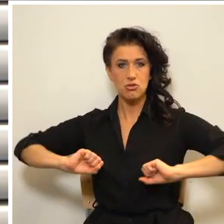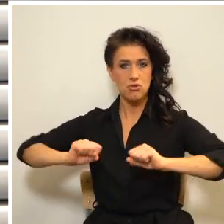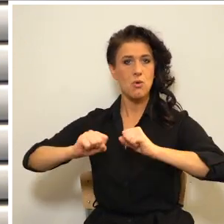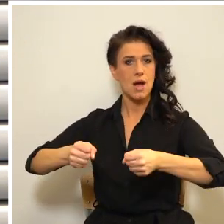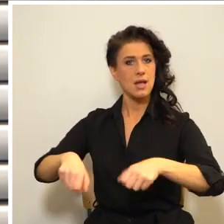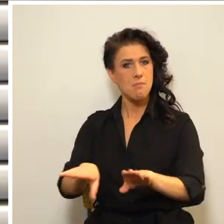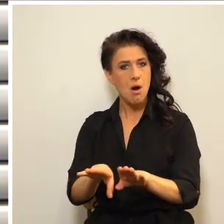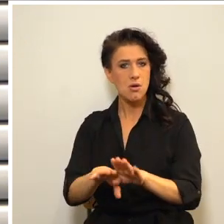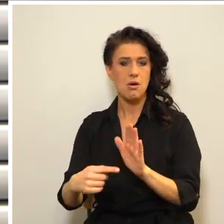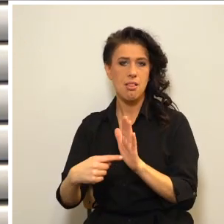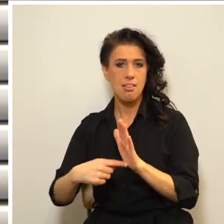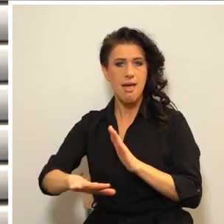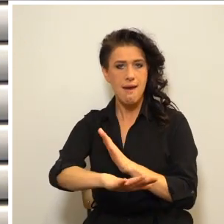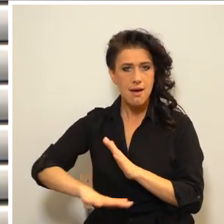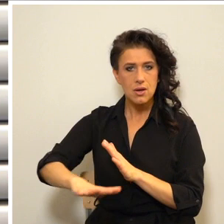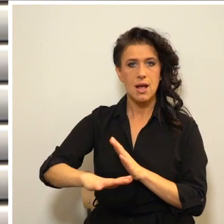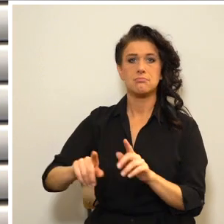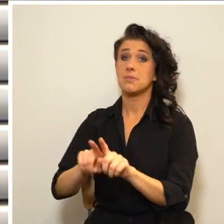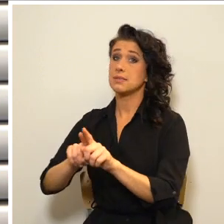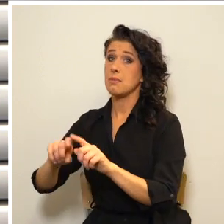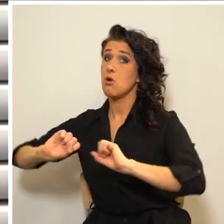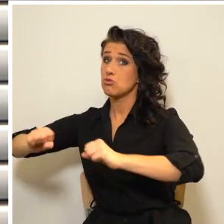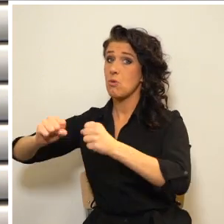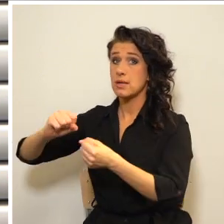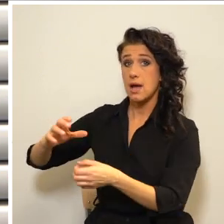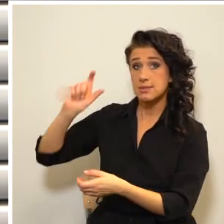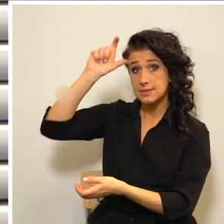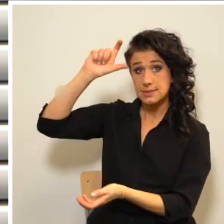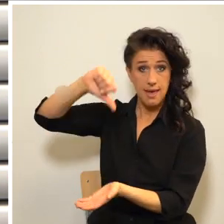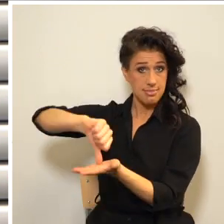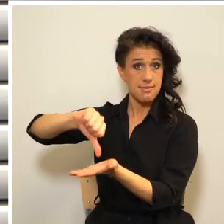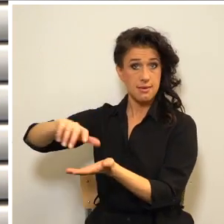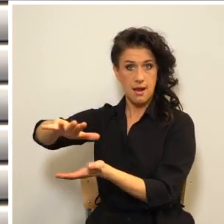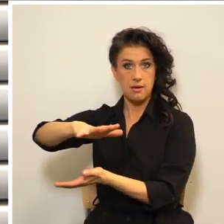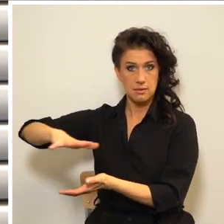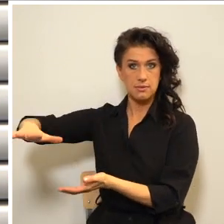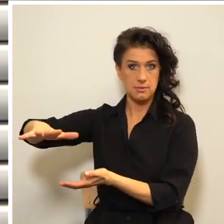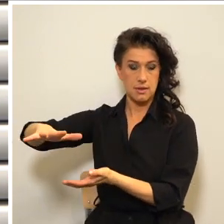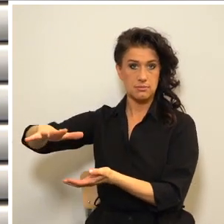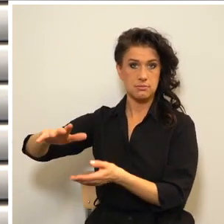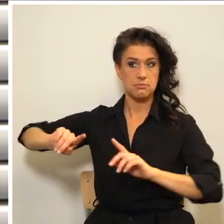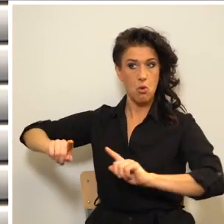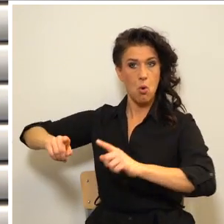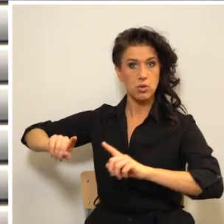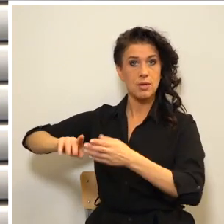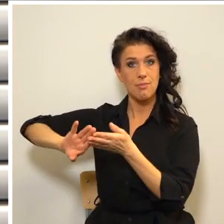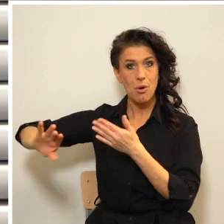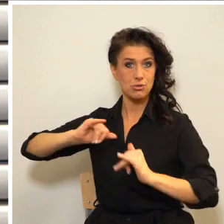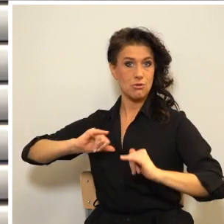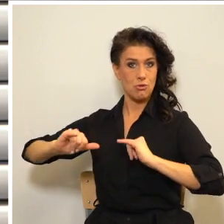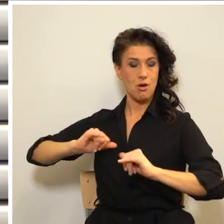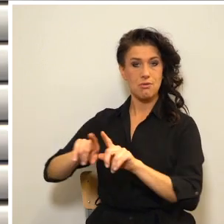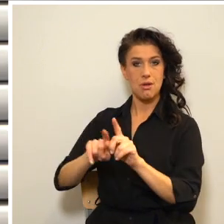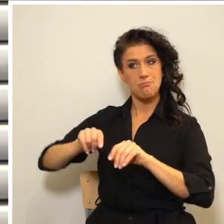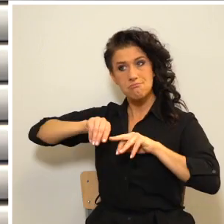są działania centralne Powstało wiele niech mi Organizacji Pozarządowych zajmujących